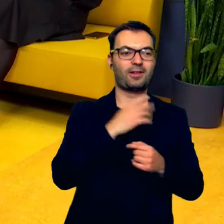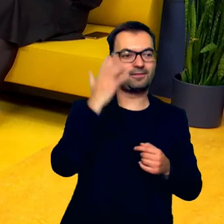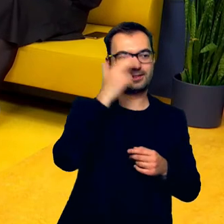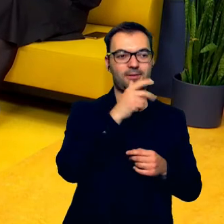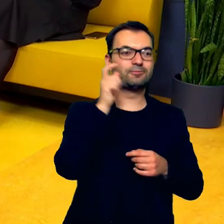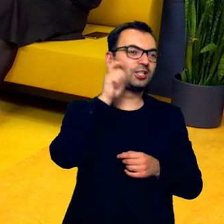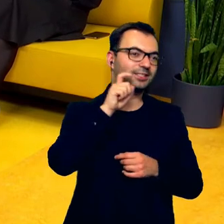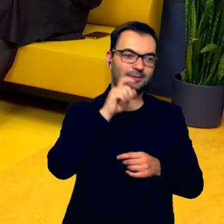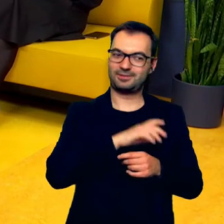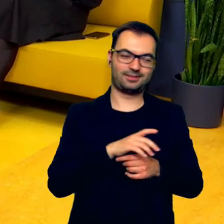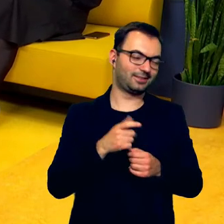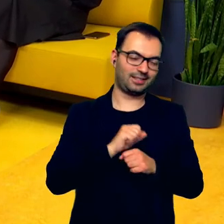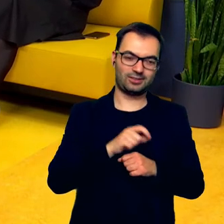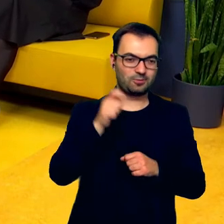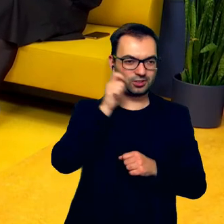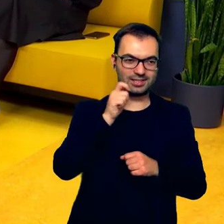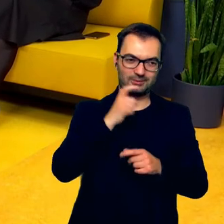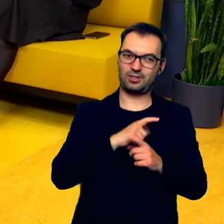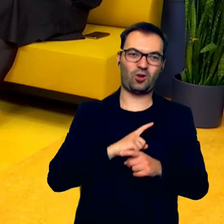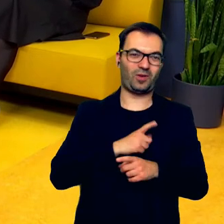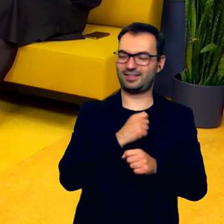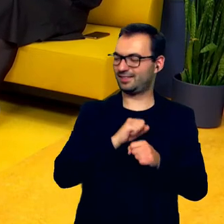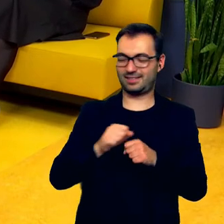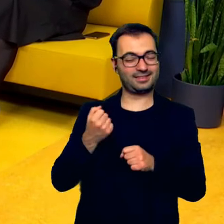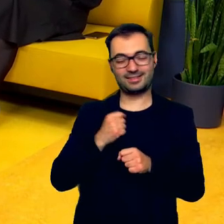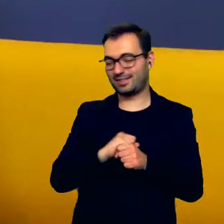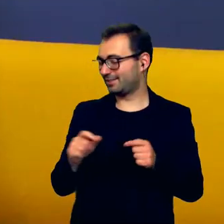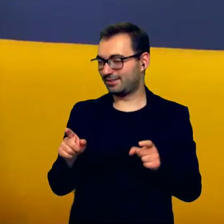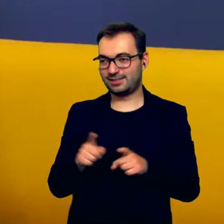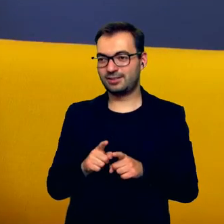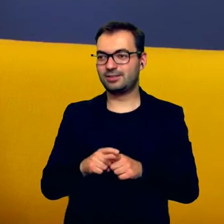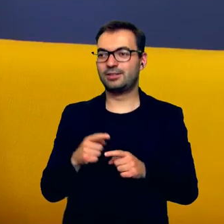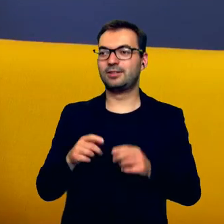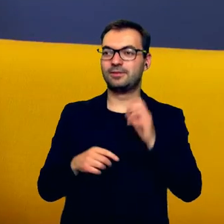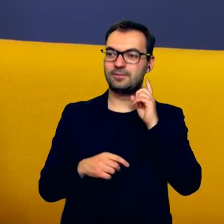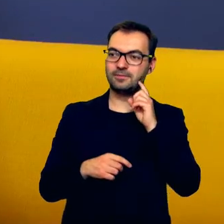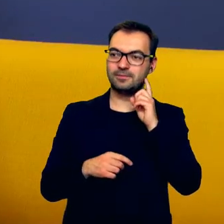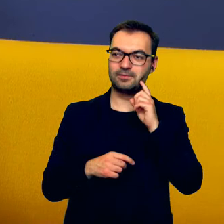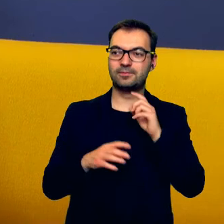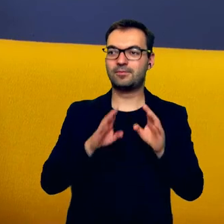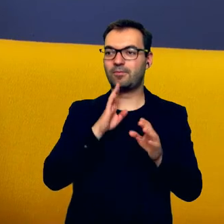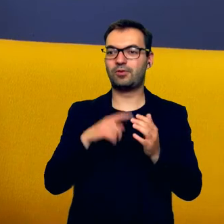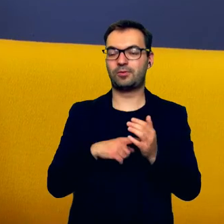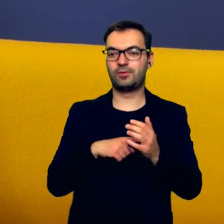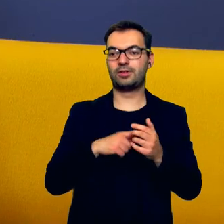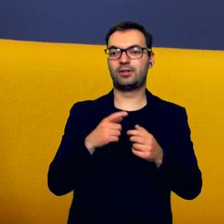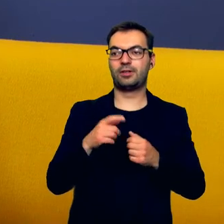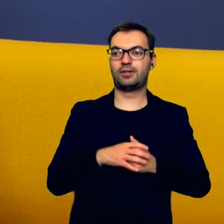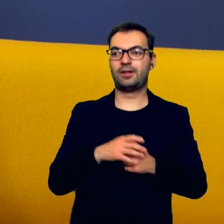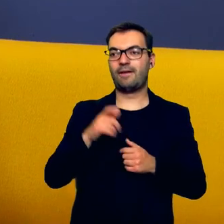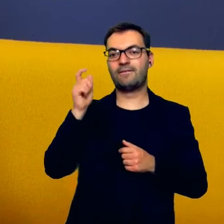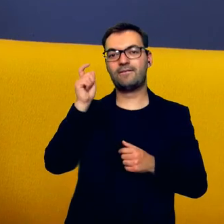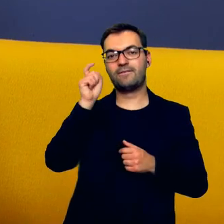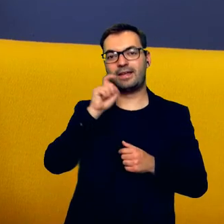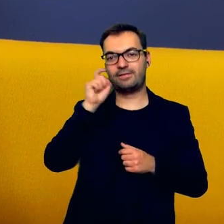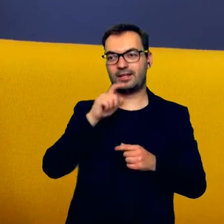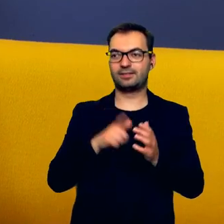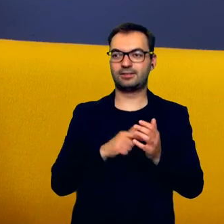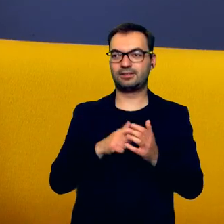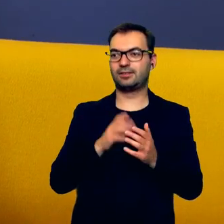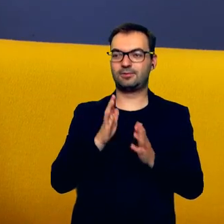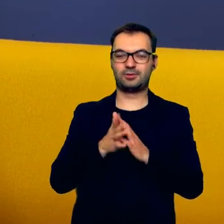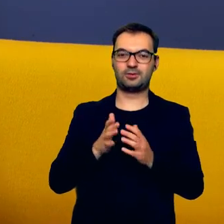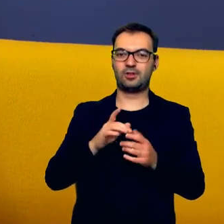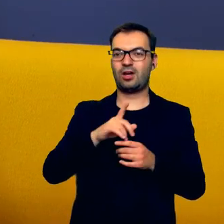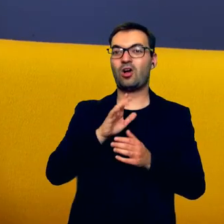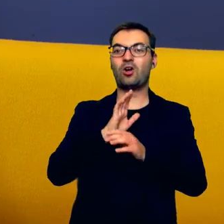wyobrażenie o przestępcach, a oni nie są romantyczni. Nie są romantyczni. Podobnie i funkcjonariusze wywiadów często po prostu